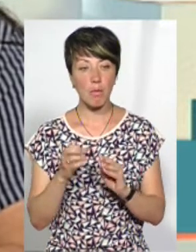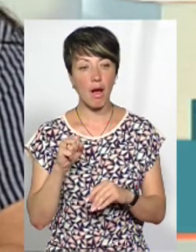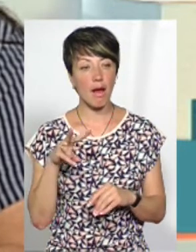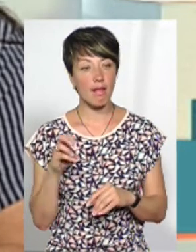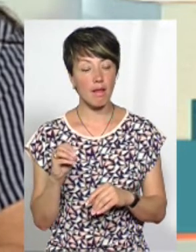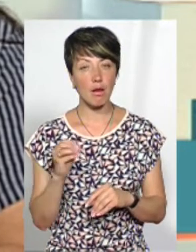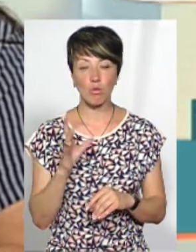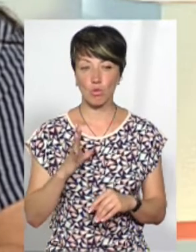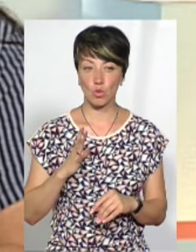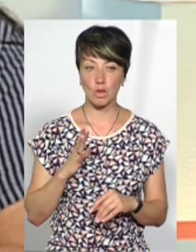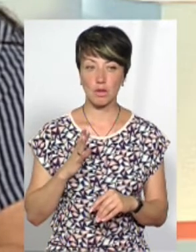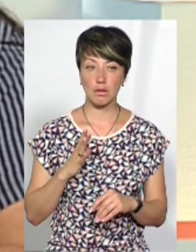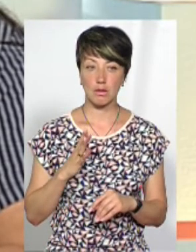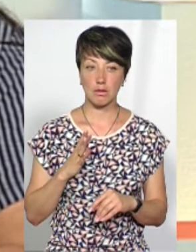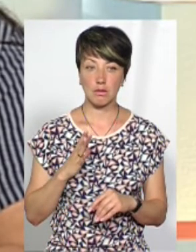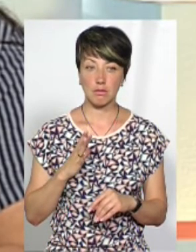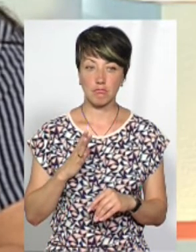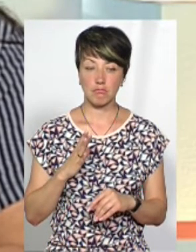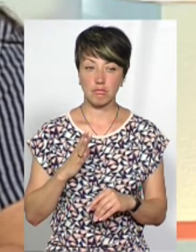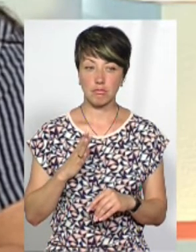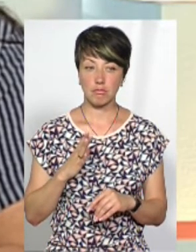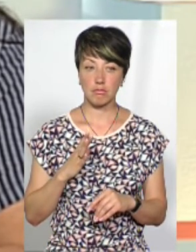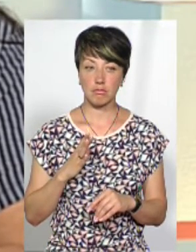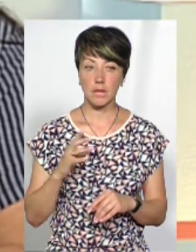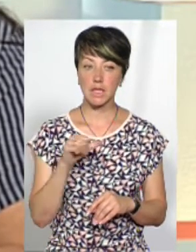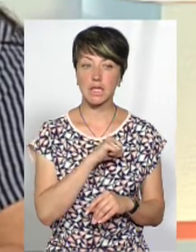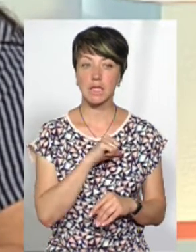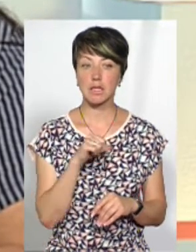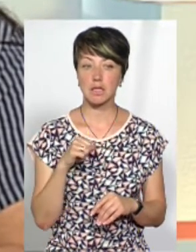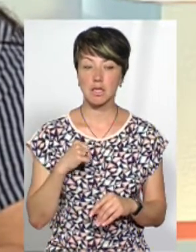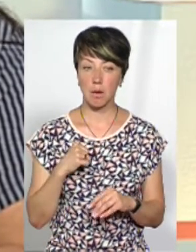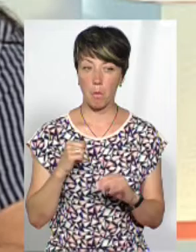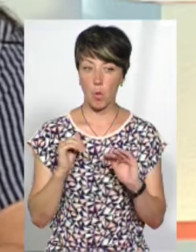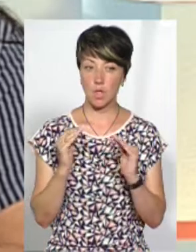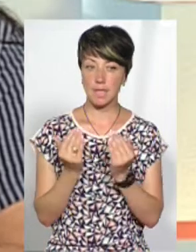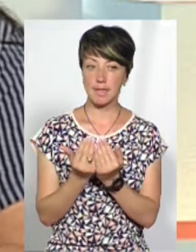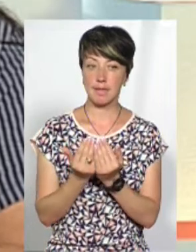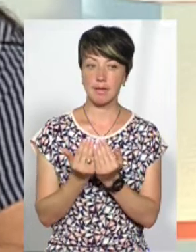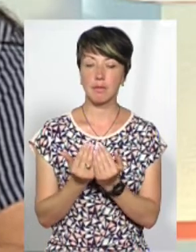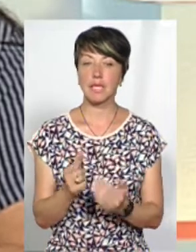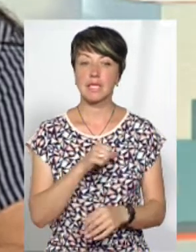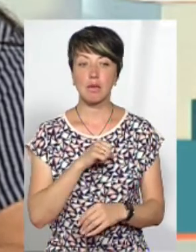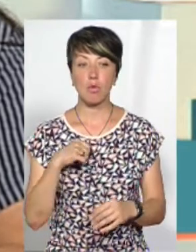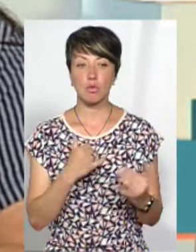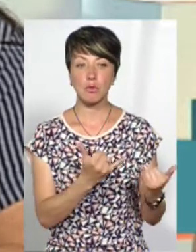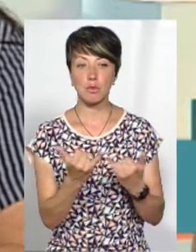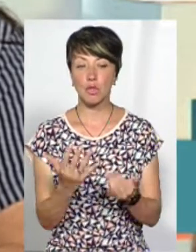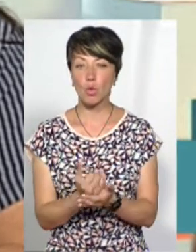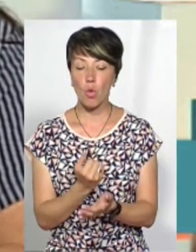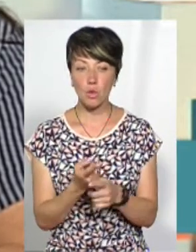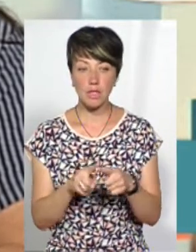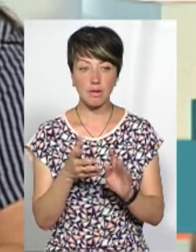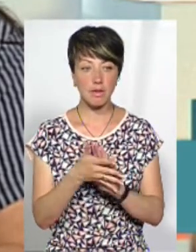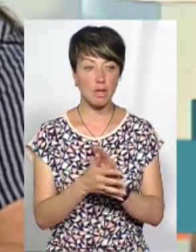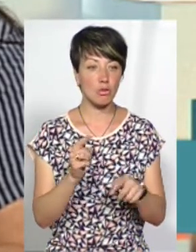при цьому бути самозарадним, самому забезпечувати доходи, да, для цих витрат